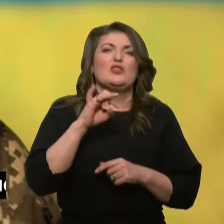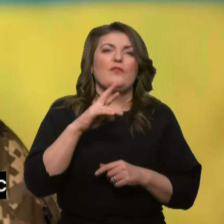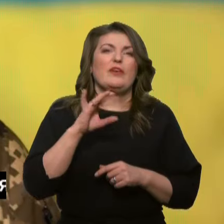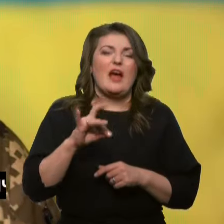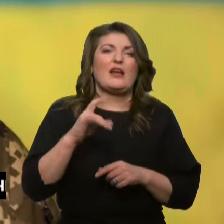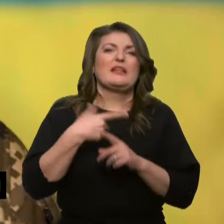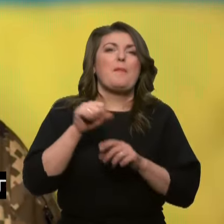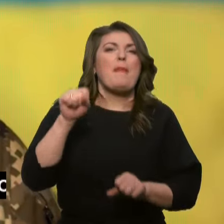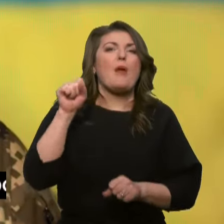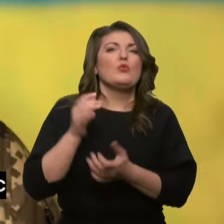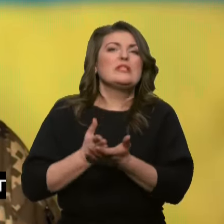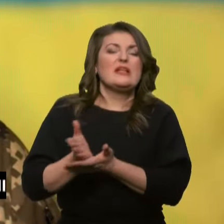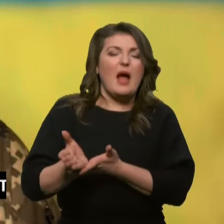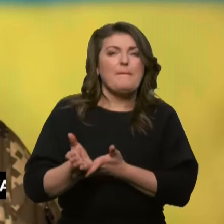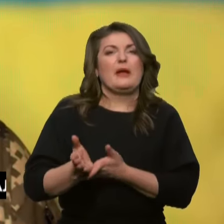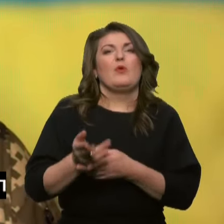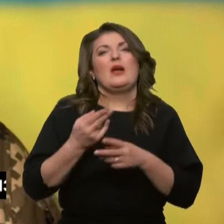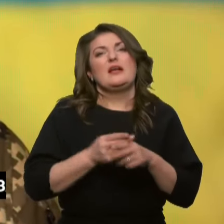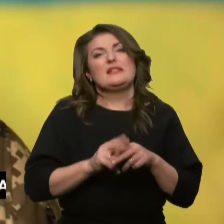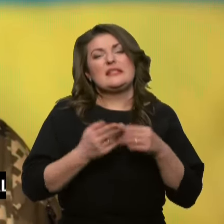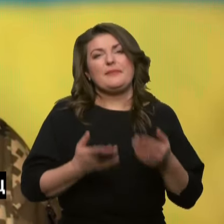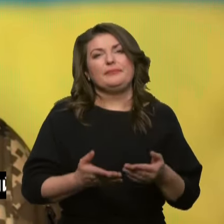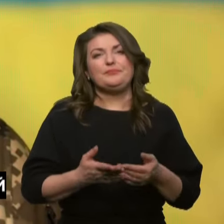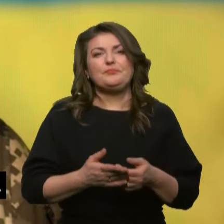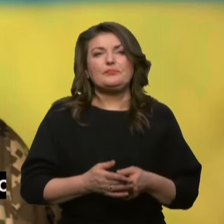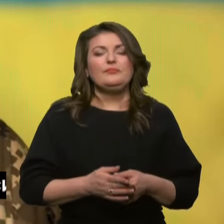це Бахмутський напрямок, це, власне,